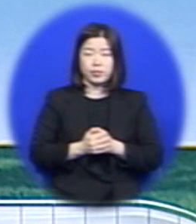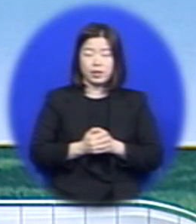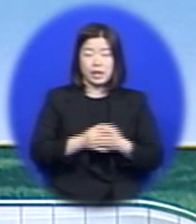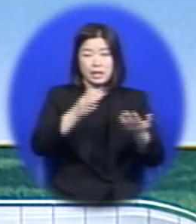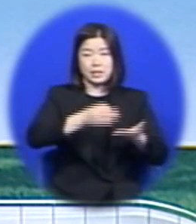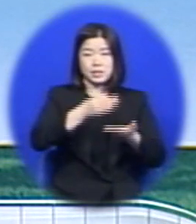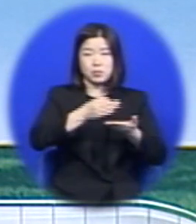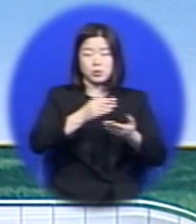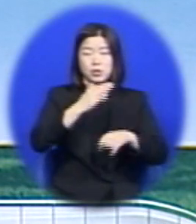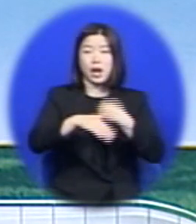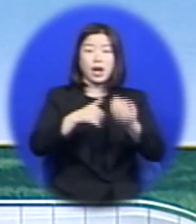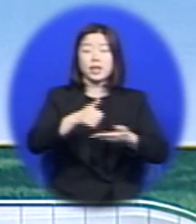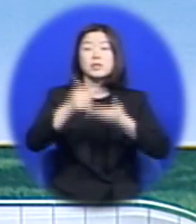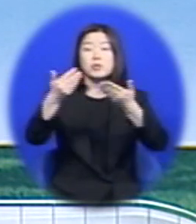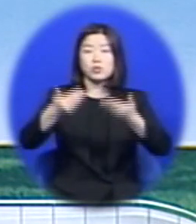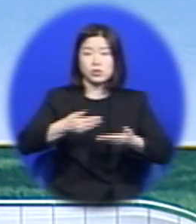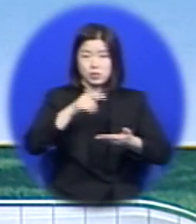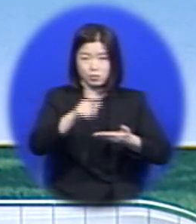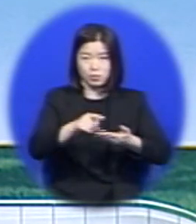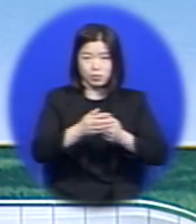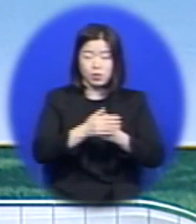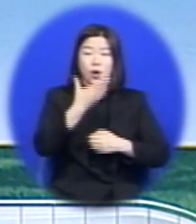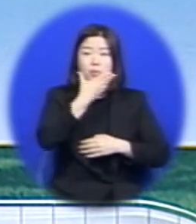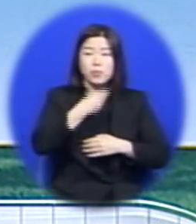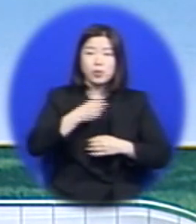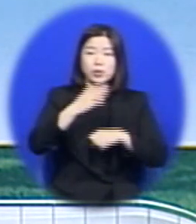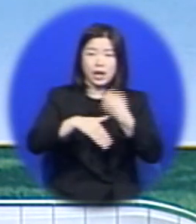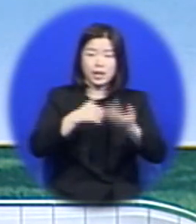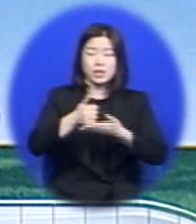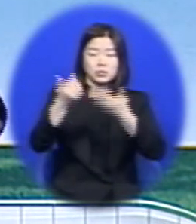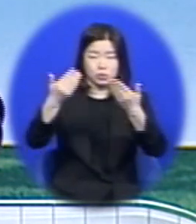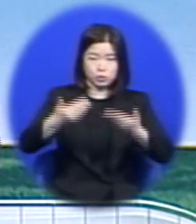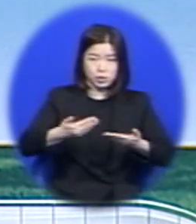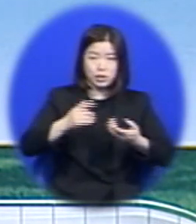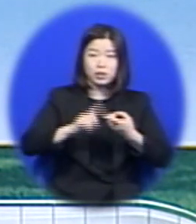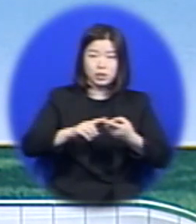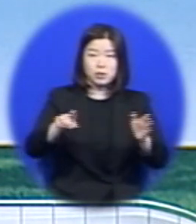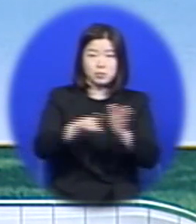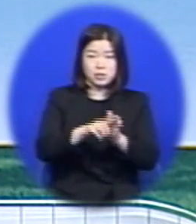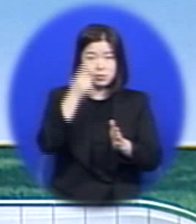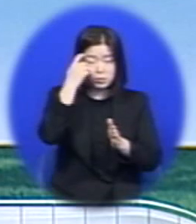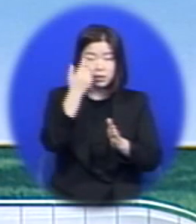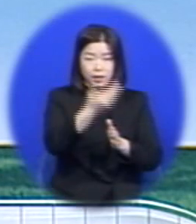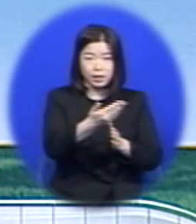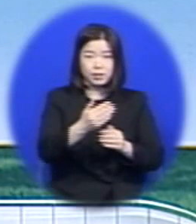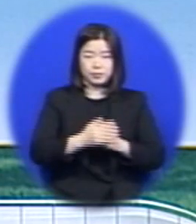재물은 하나님이 주시는 것이고 복은 하나님이 주시는 것이라는 걸 믿으십니까?